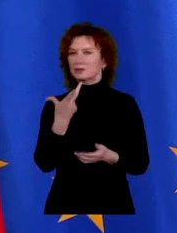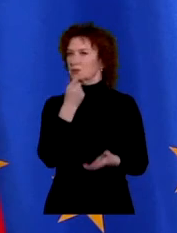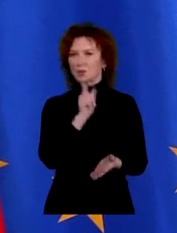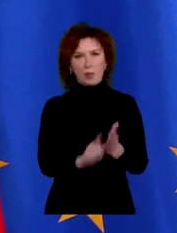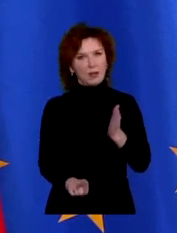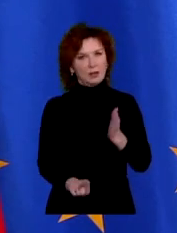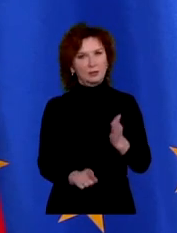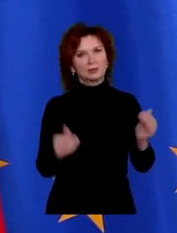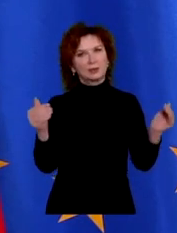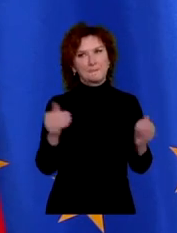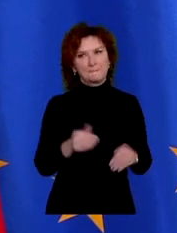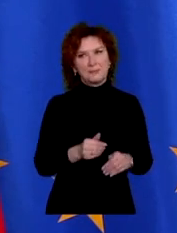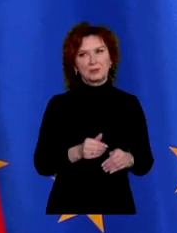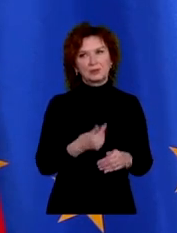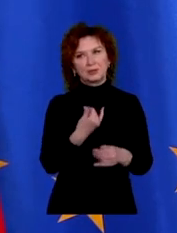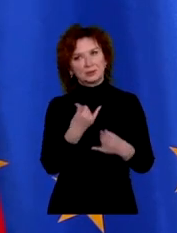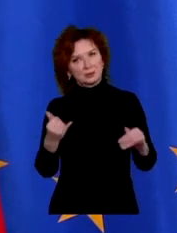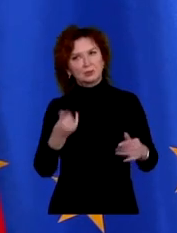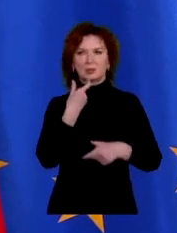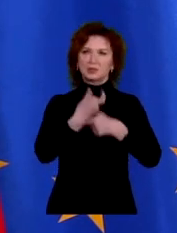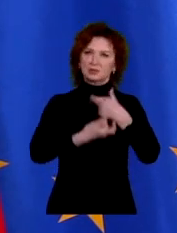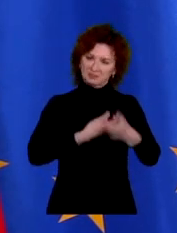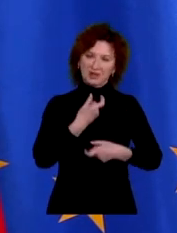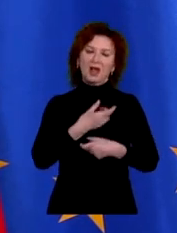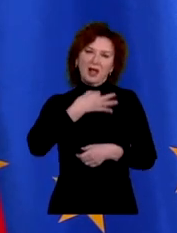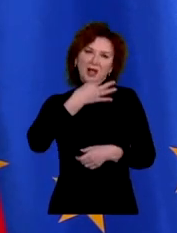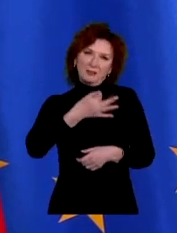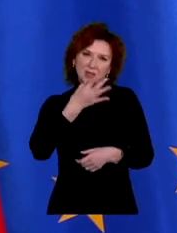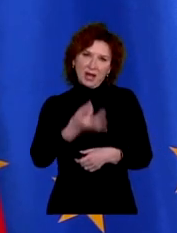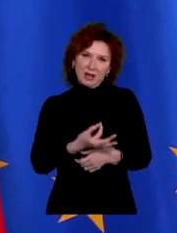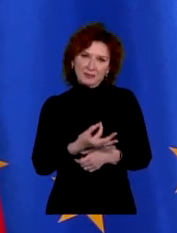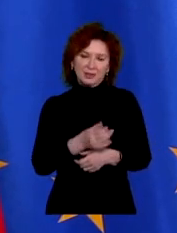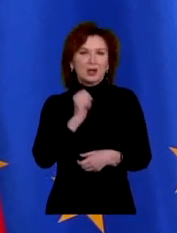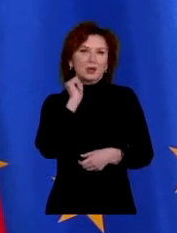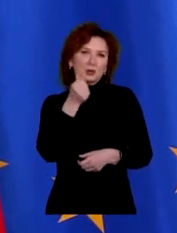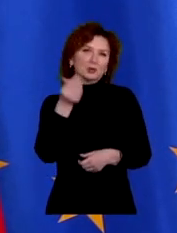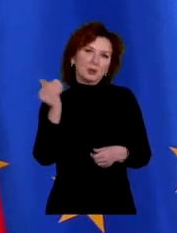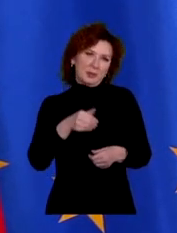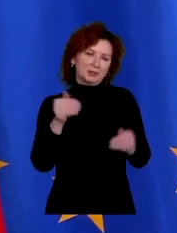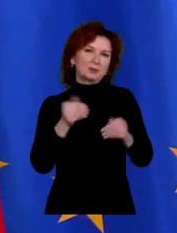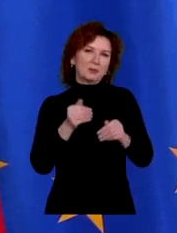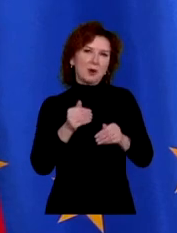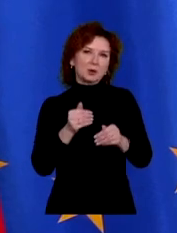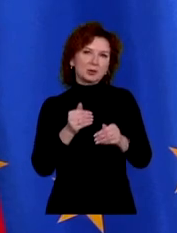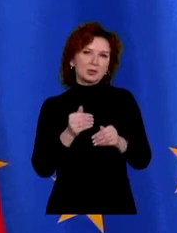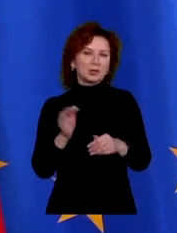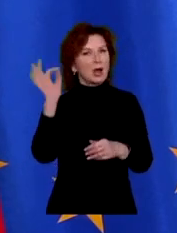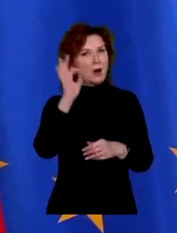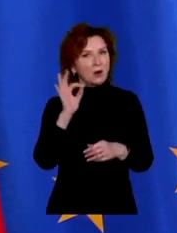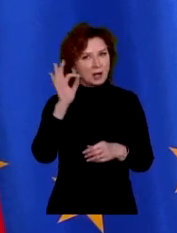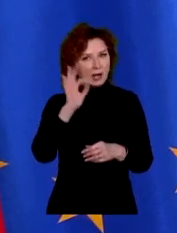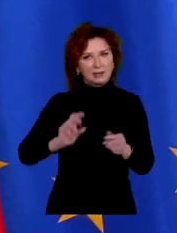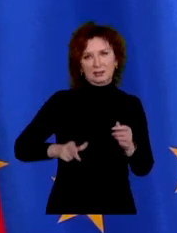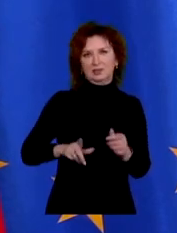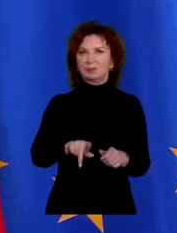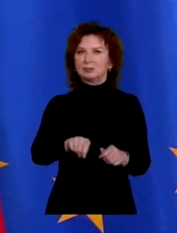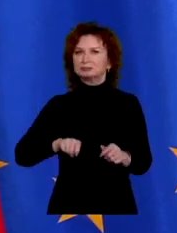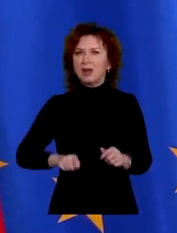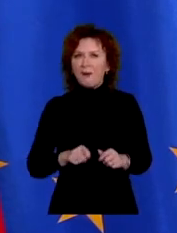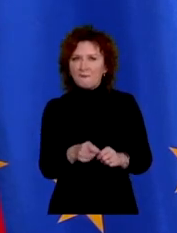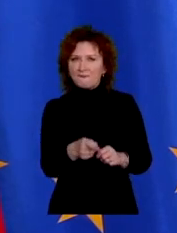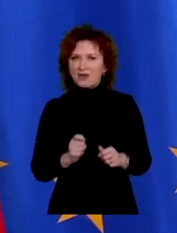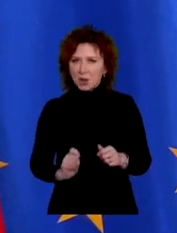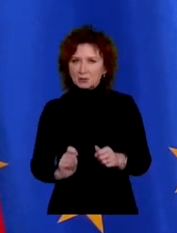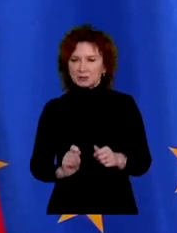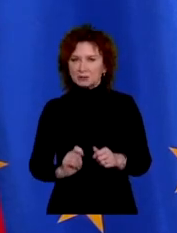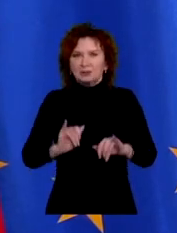rzeczy zrobić lepiej. Trzeba pewnie, jutro będzie też okazja ku temu, żeby wyciągać wnioski ze współpracy